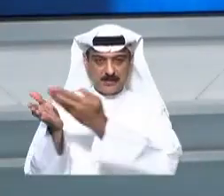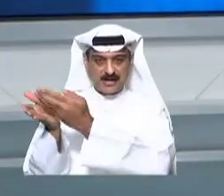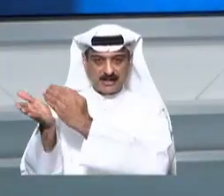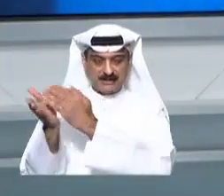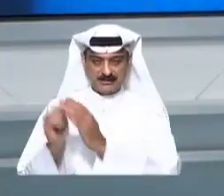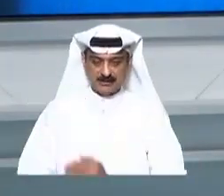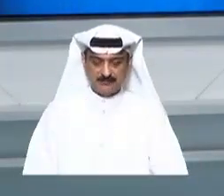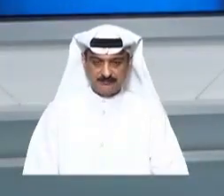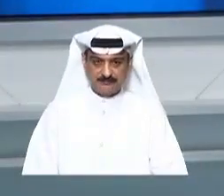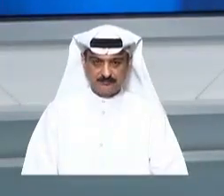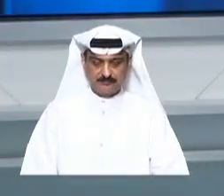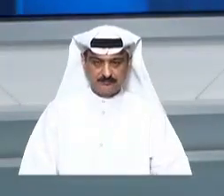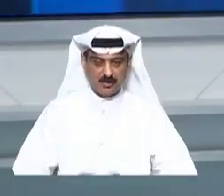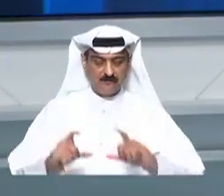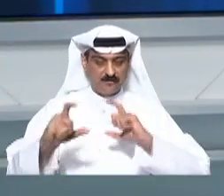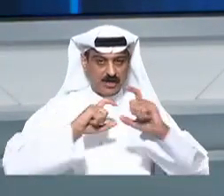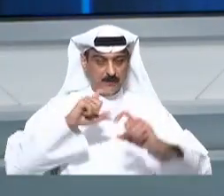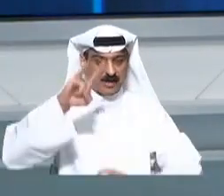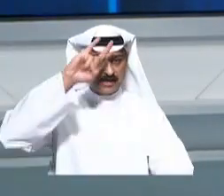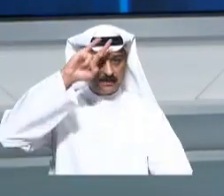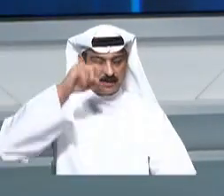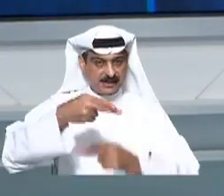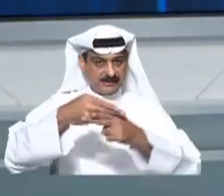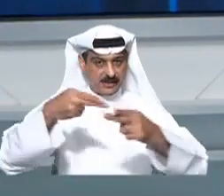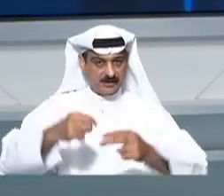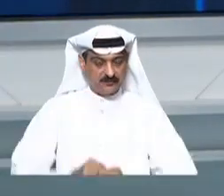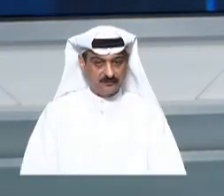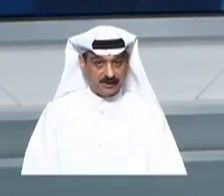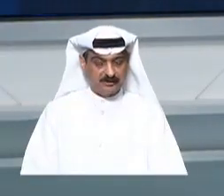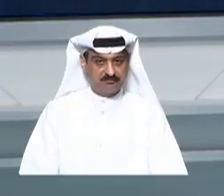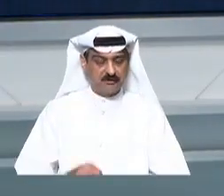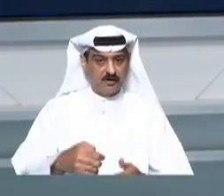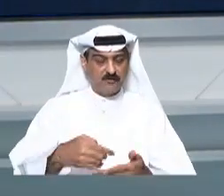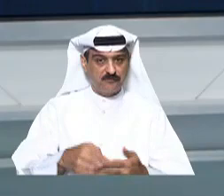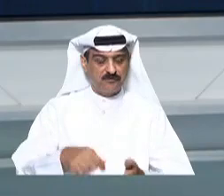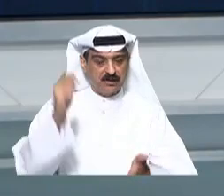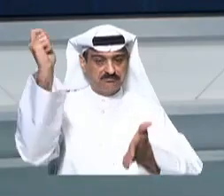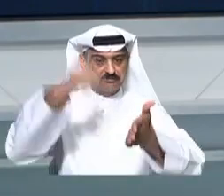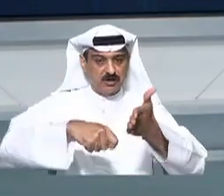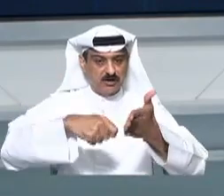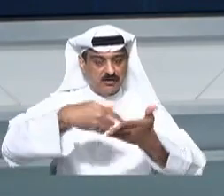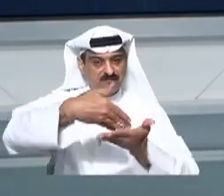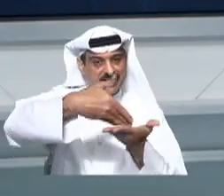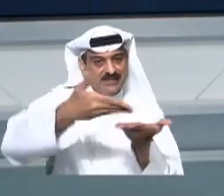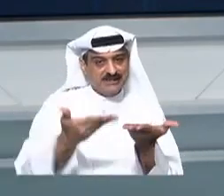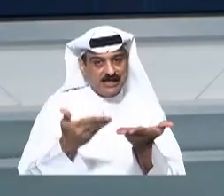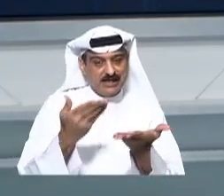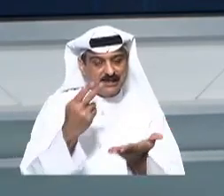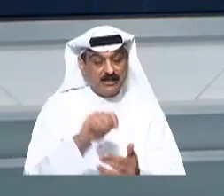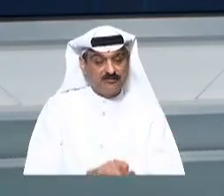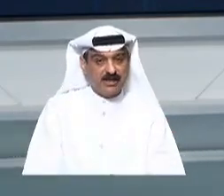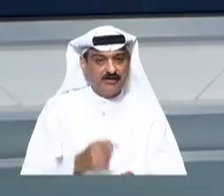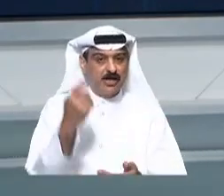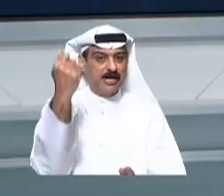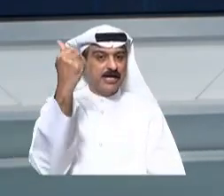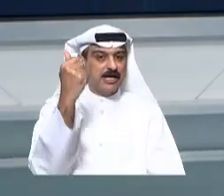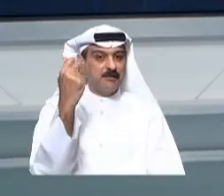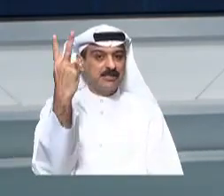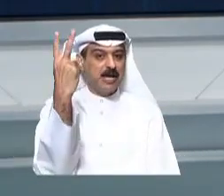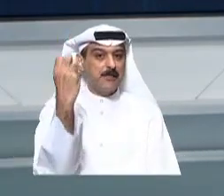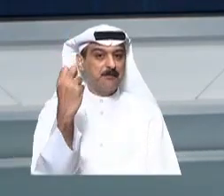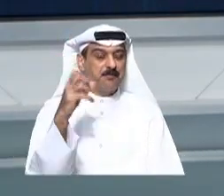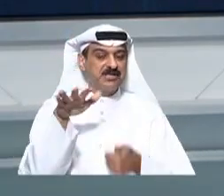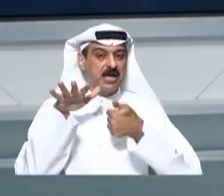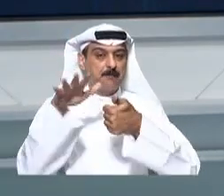أعلن بنك الكويت المركزي عن تخصيص إصدار صادرات وتورق بقيمة 200 مليون دينار لمدة 3 أشهر